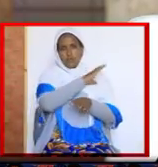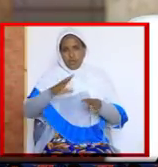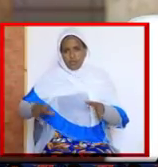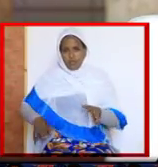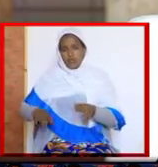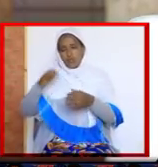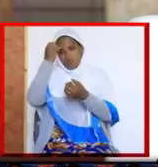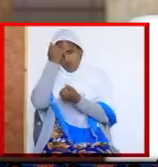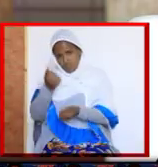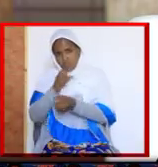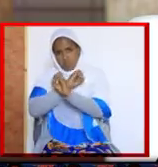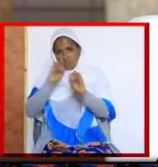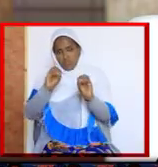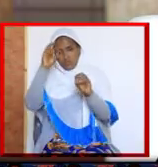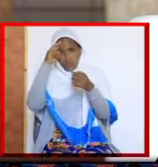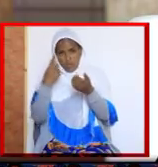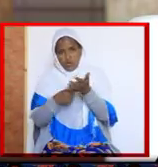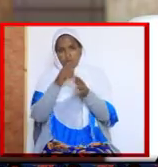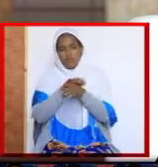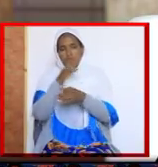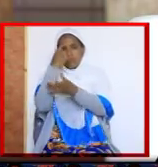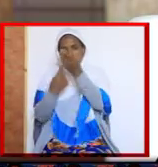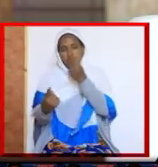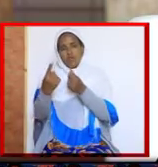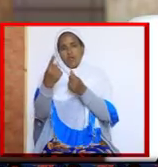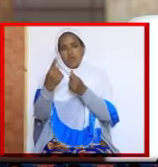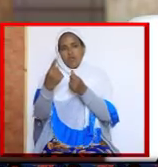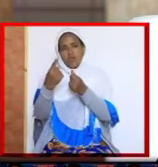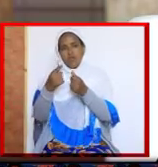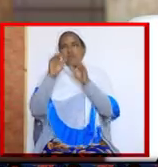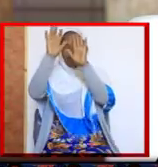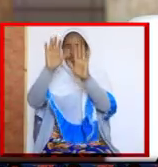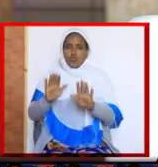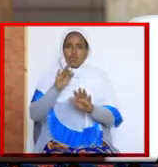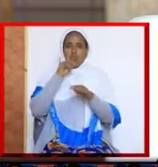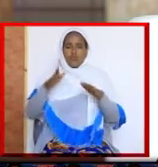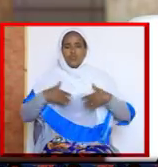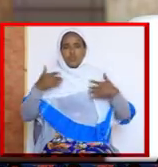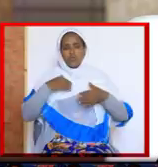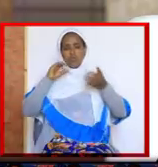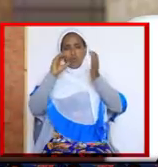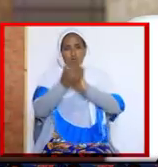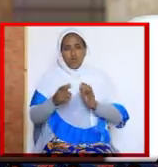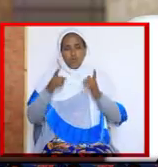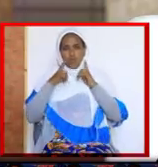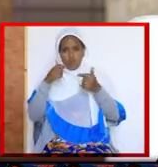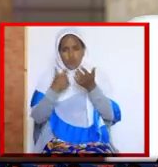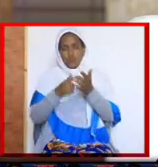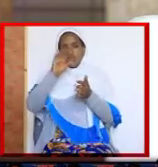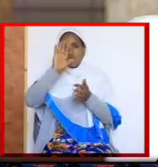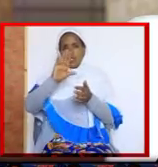በብቻ እንደ ምርኮኛ እንደ እስረኛ ሆኖ የሚኖር ስለሆነ ገብርኄር ተብሎ ስድስተኛው